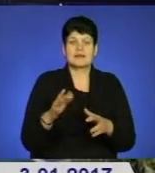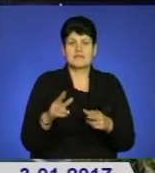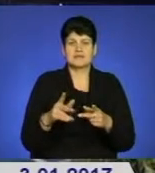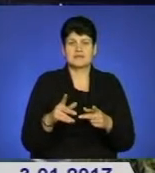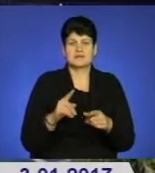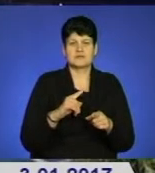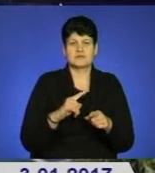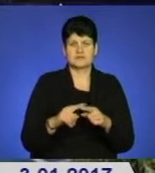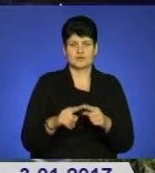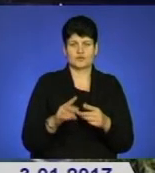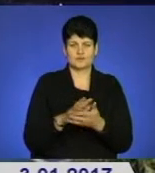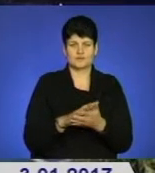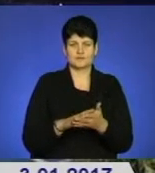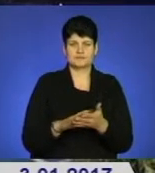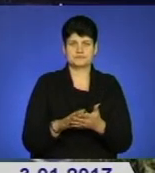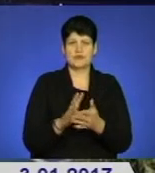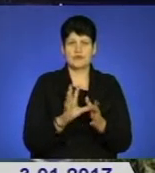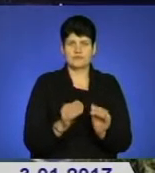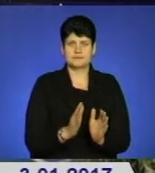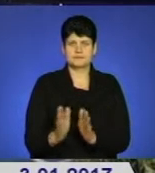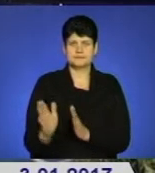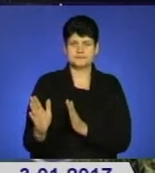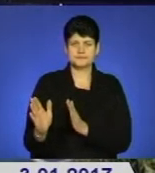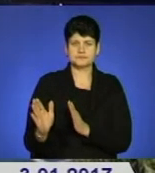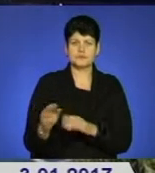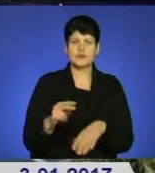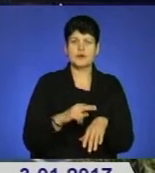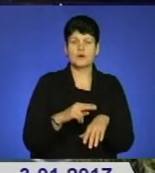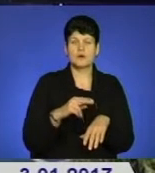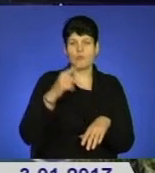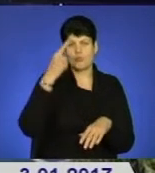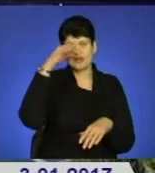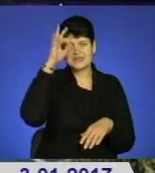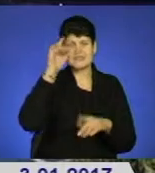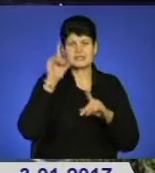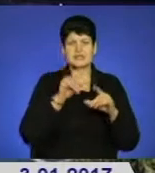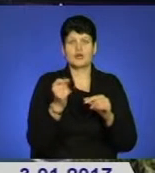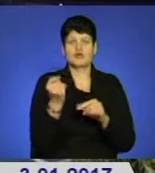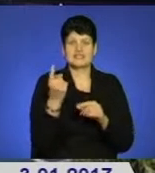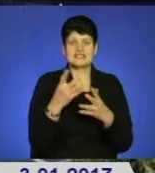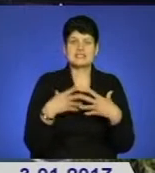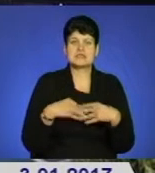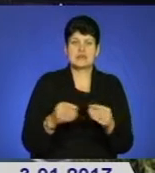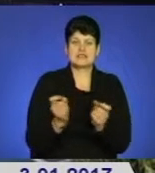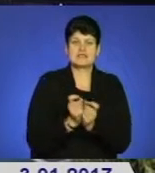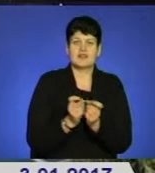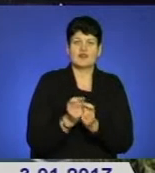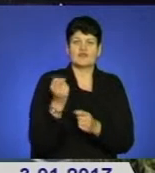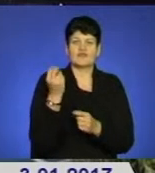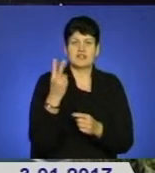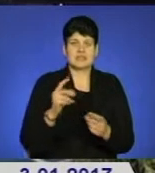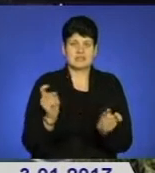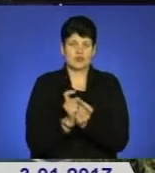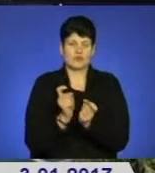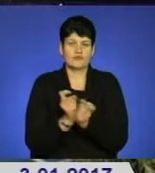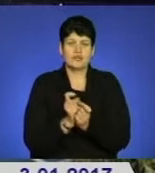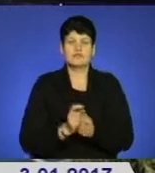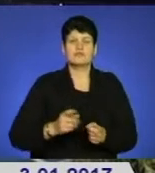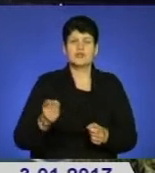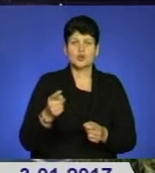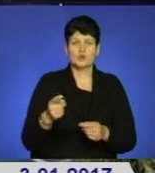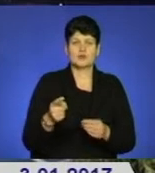їх локалізували. Поліцейські виїжджали на 11 сімейних сварок та 12 конфліктів. У Тернополі зупинили та склали